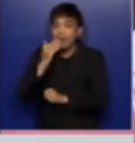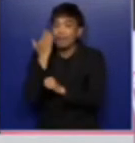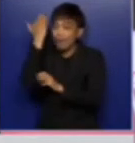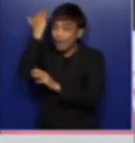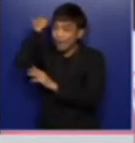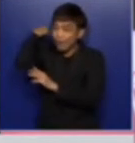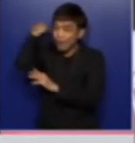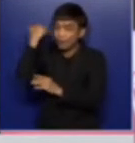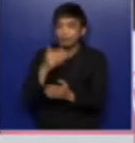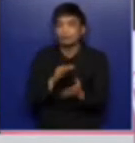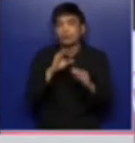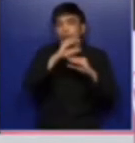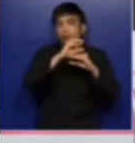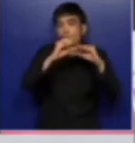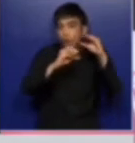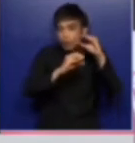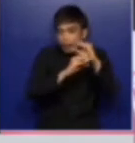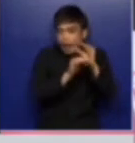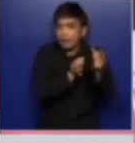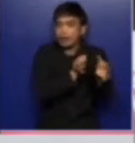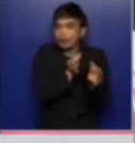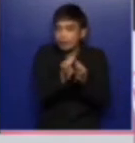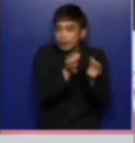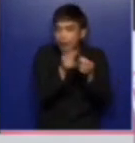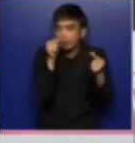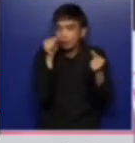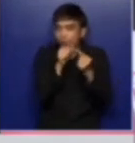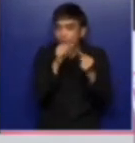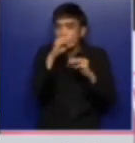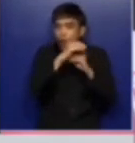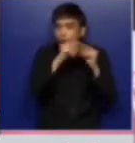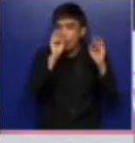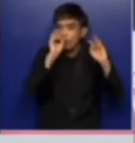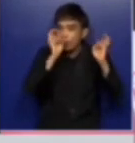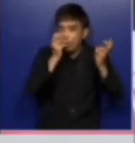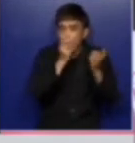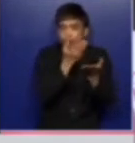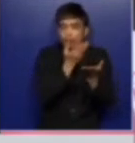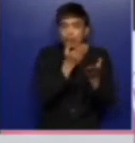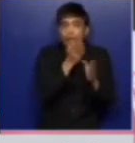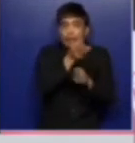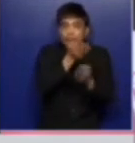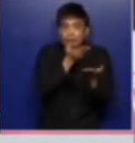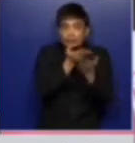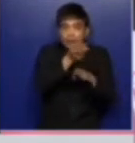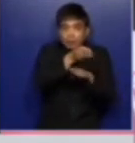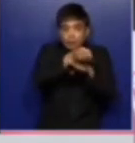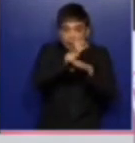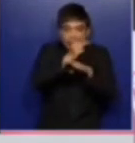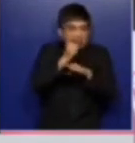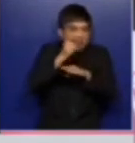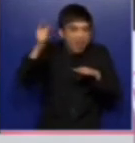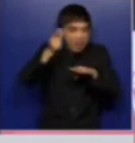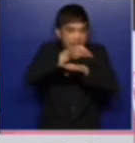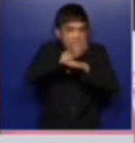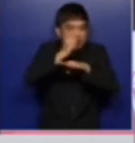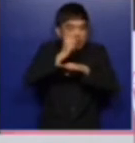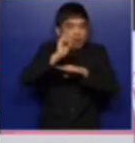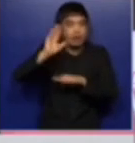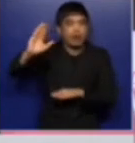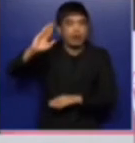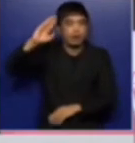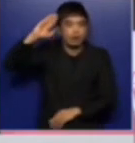ชี้แจงโครงการพัฒนาสร้างปืนใหญ่ขนาด155มม.ของกระทรวงกลาโหม